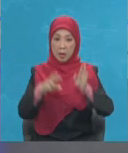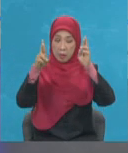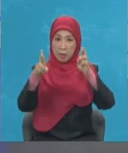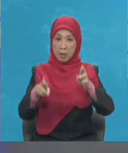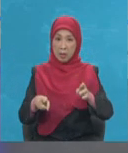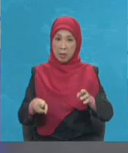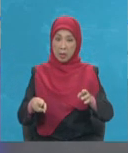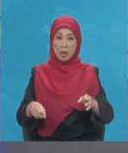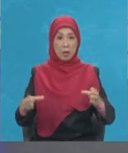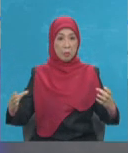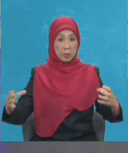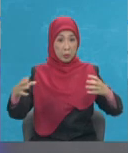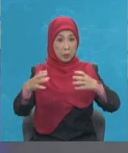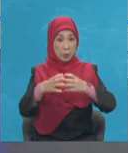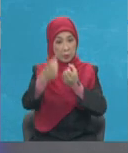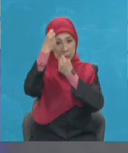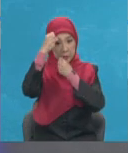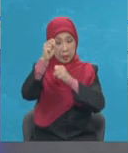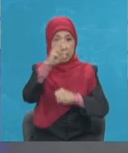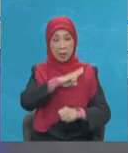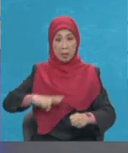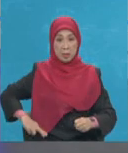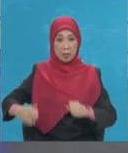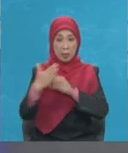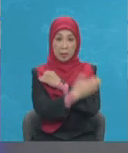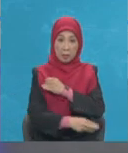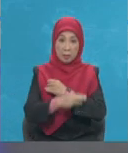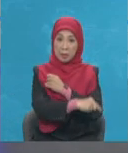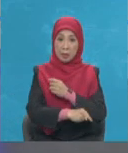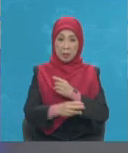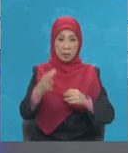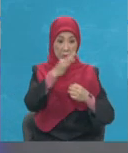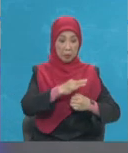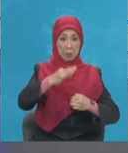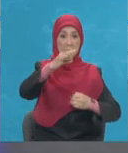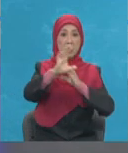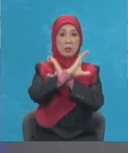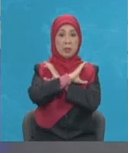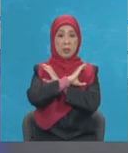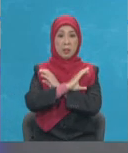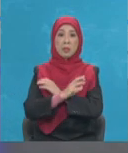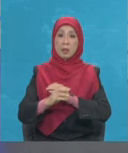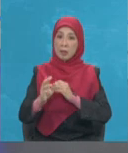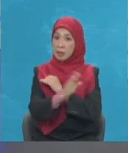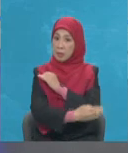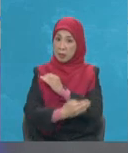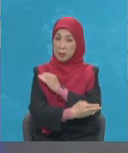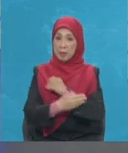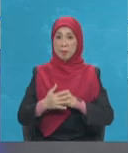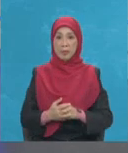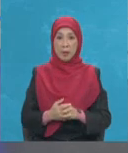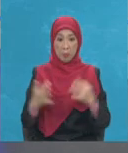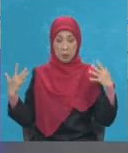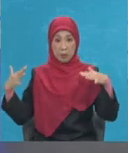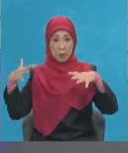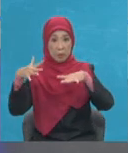rakyat yang bersatu padu, setia kepada raja dan negara serta bersemangat patriotik yang tinggi. Upacara